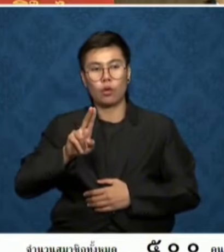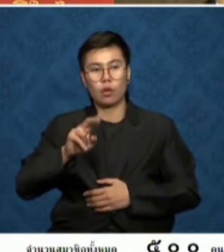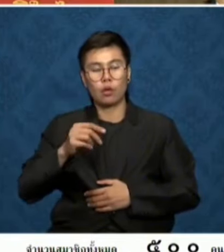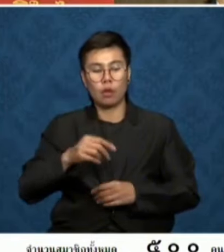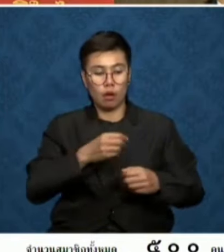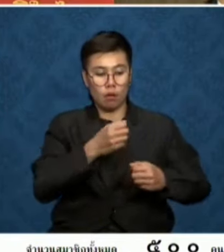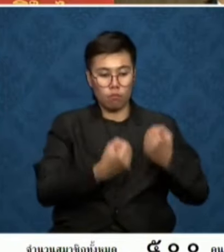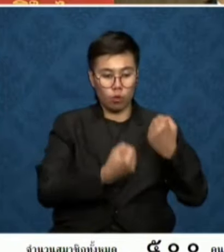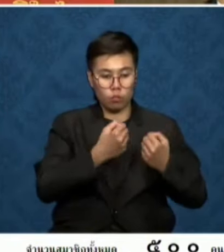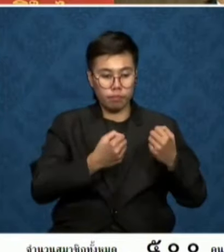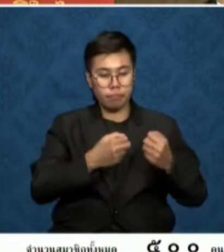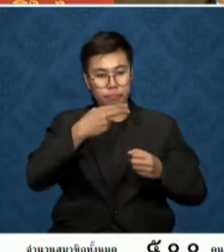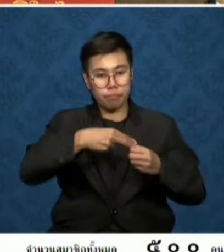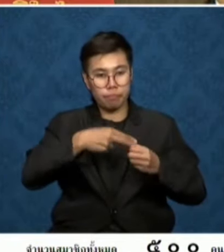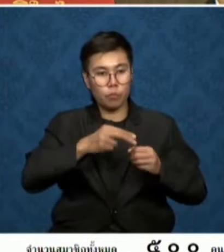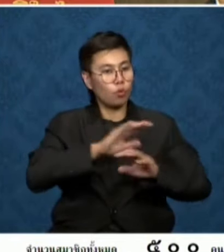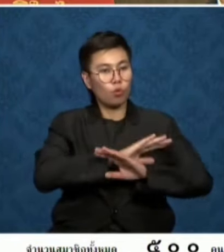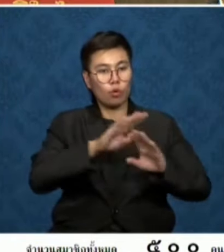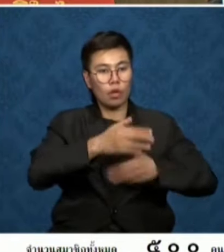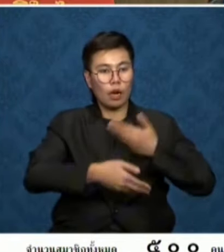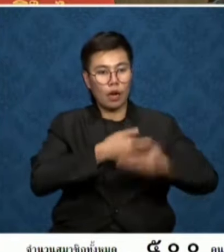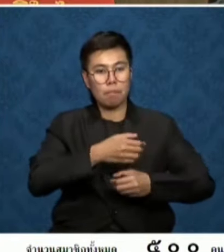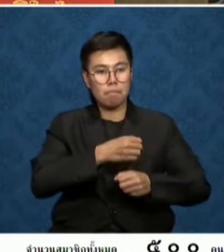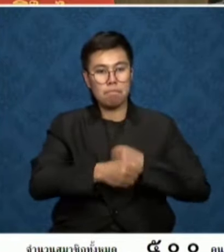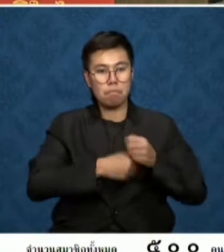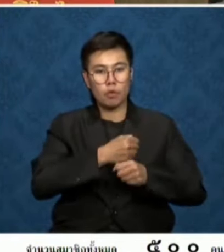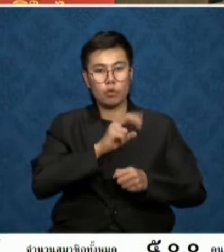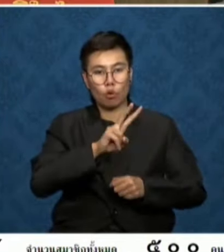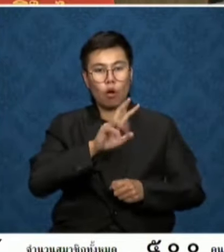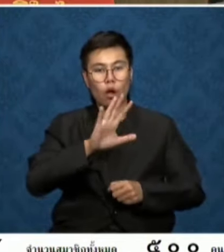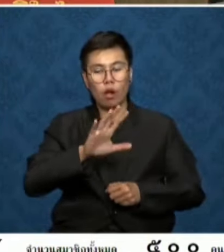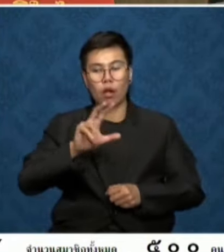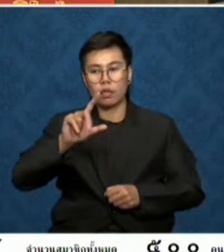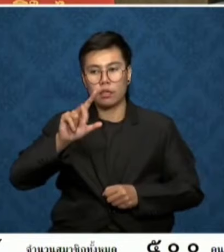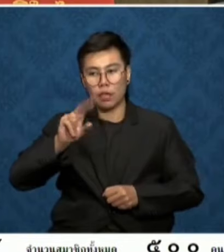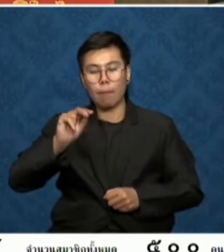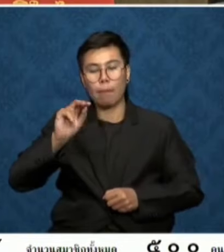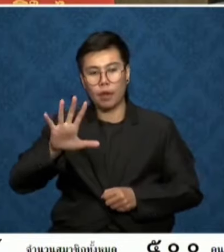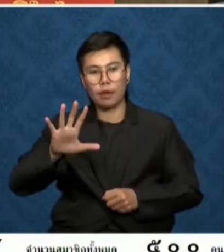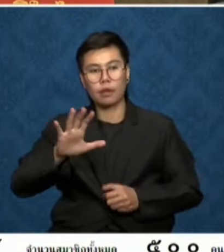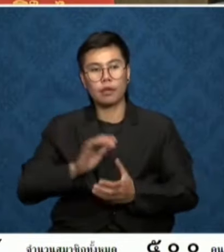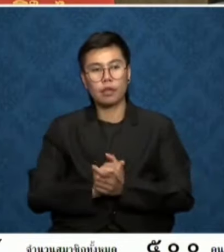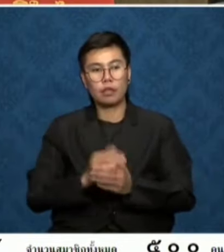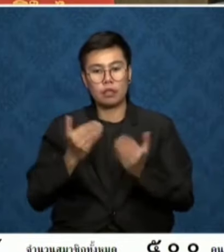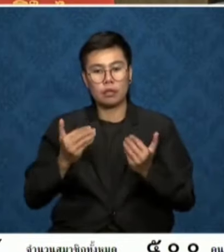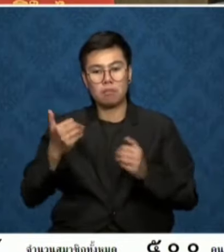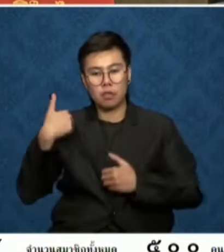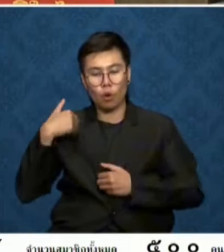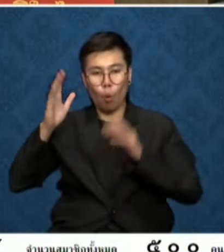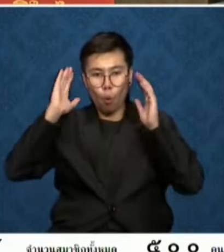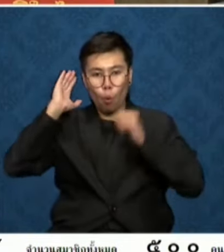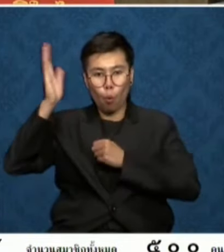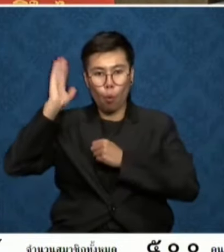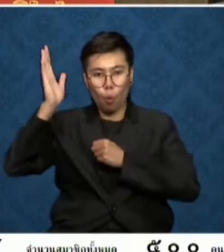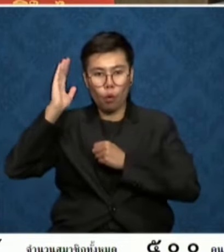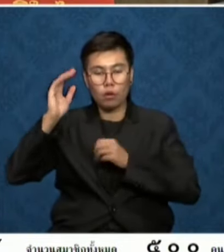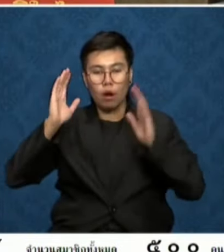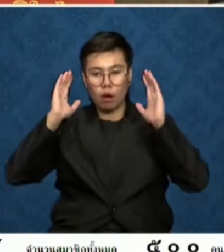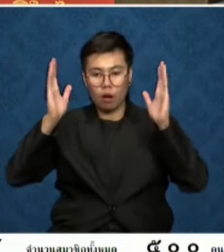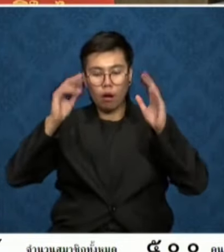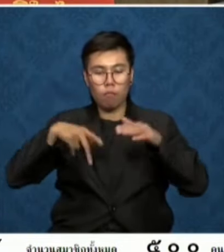ดาปในปี2035แต่ถามว่าขณะนี้ประเทศของเราเนี่ยที่มีการโฆษณาขายกันเต็มประเทศเลย